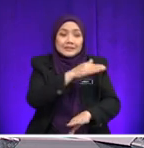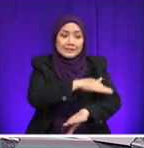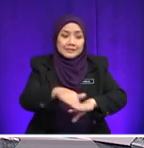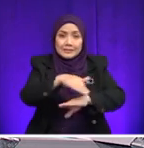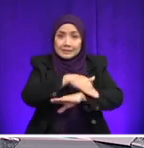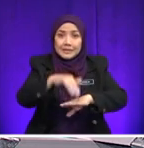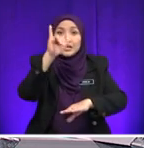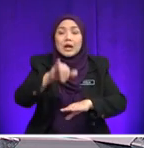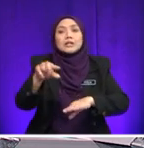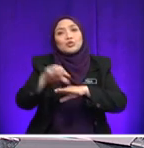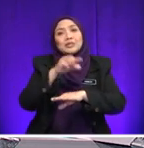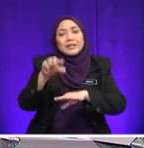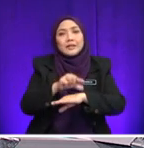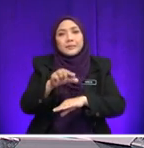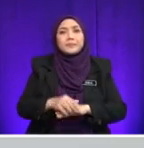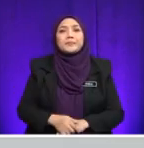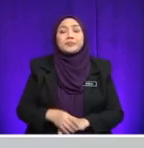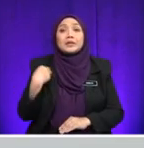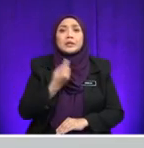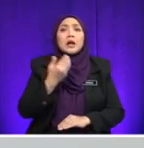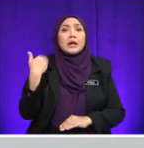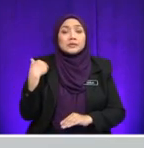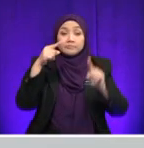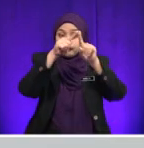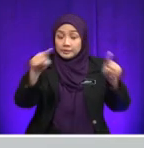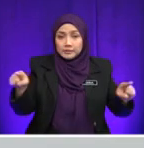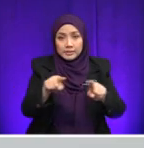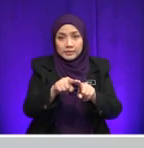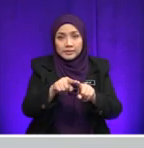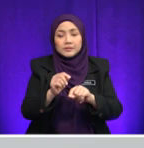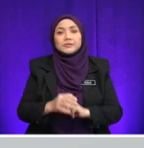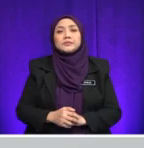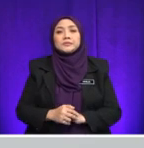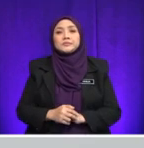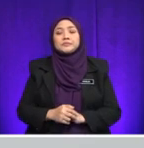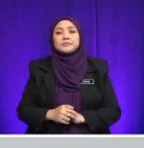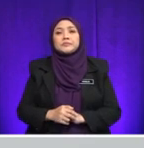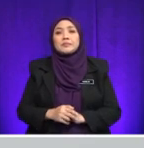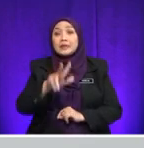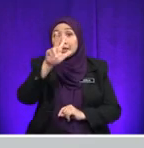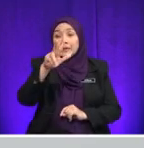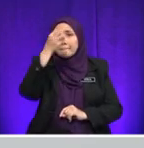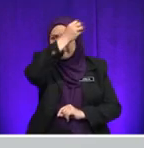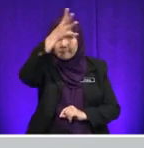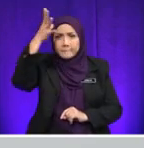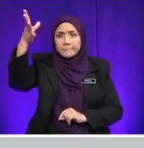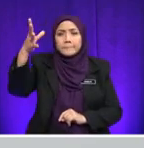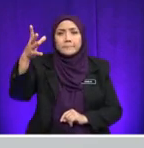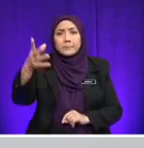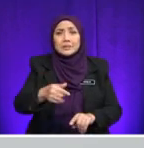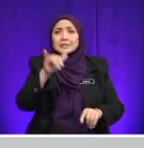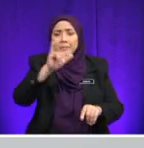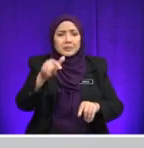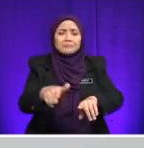oke maksudnya kita ada segitiga Oke jadi 3 maklumat pada segitiga itu panjang